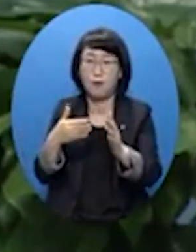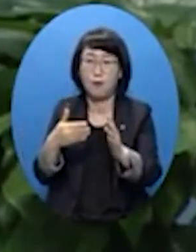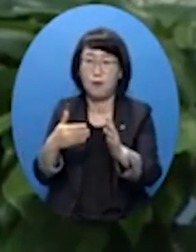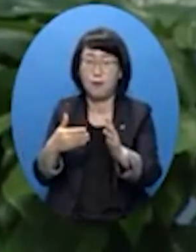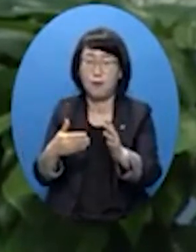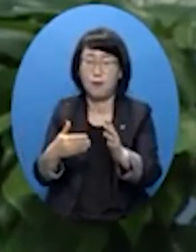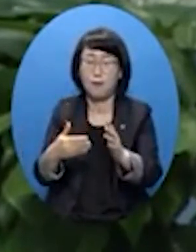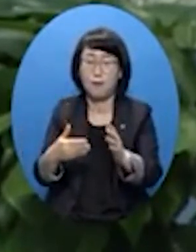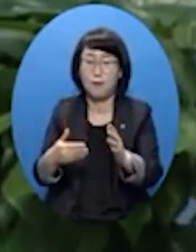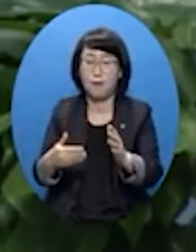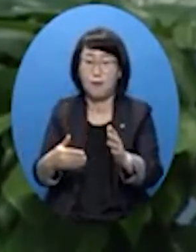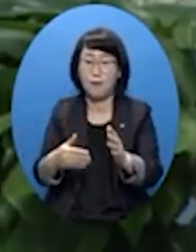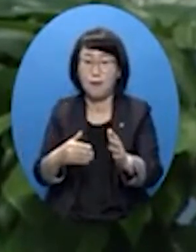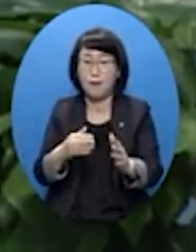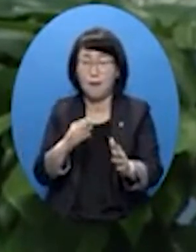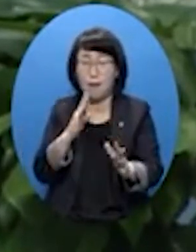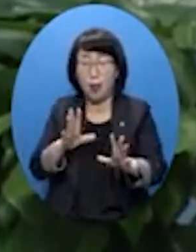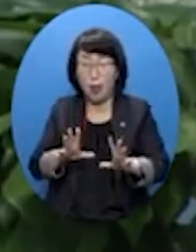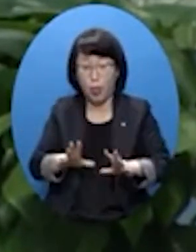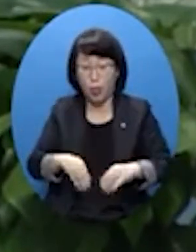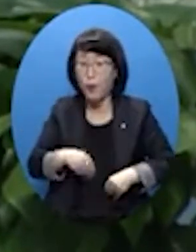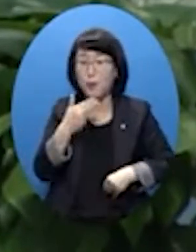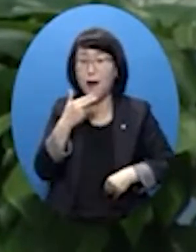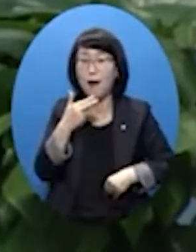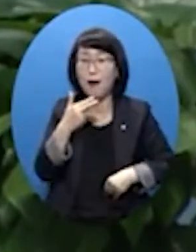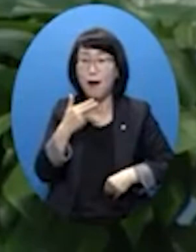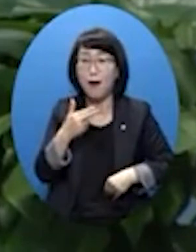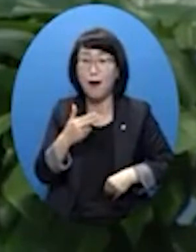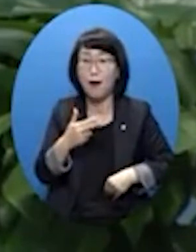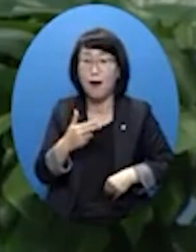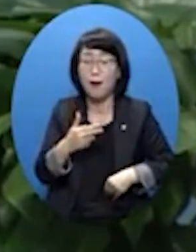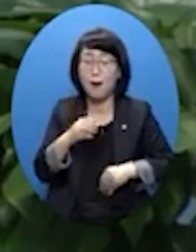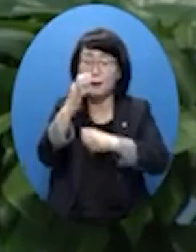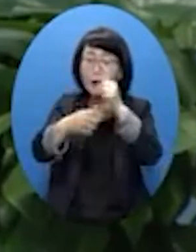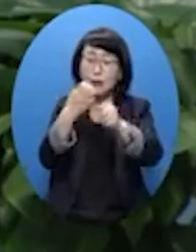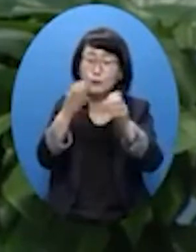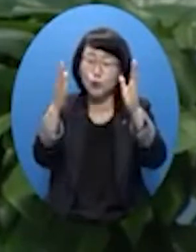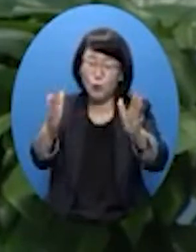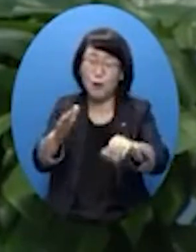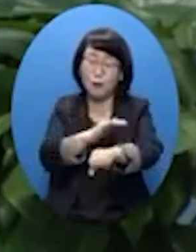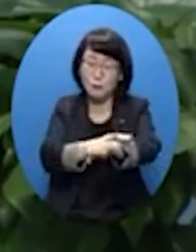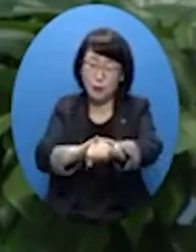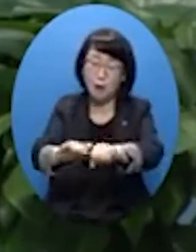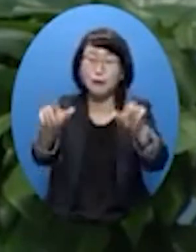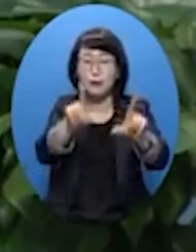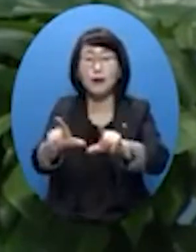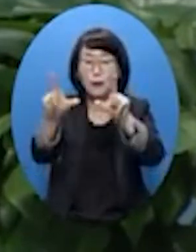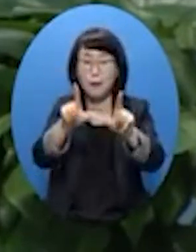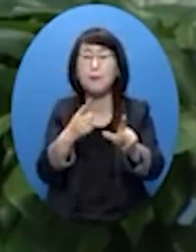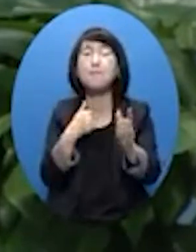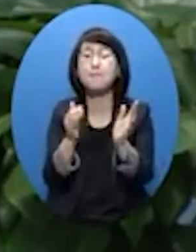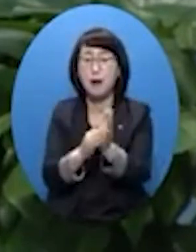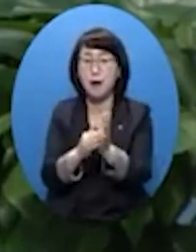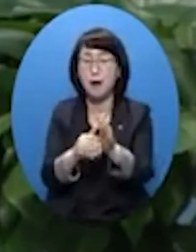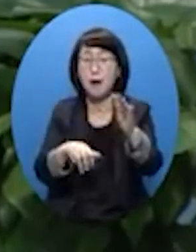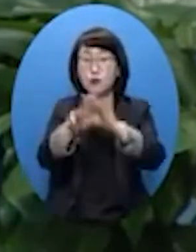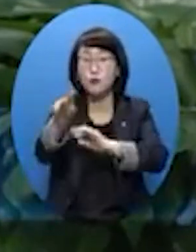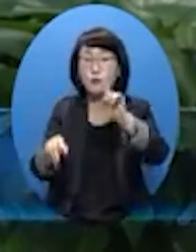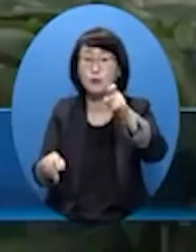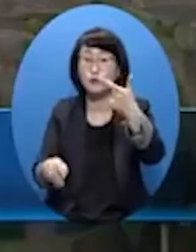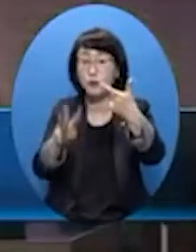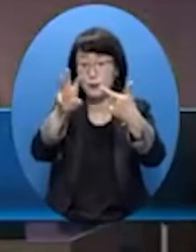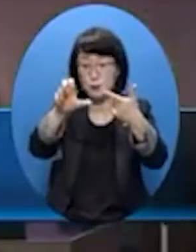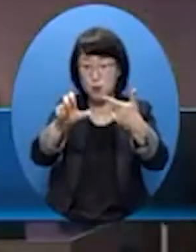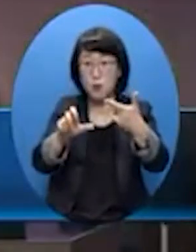한번도 배우 붐 없이 살면 을 잘 지낼 수 있게 되었던 것입니다 시력에 16장 30 오전